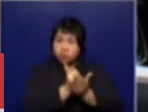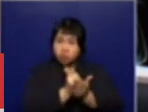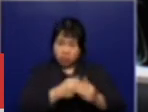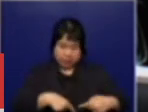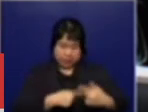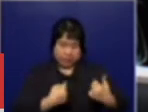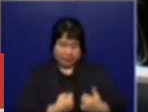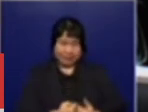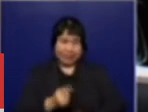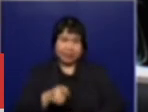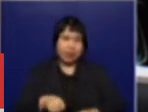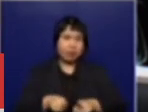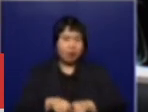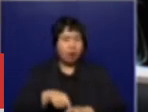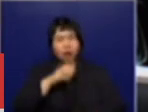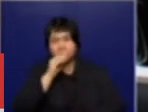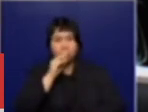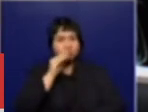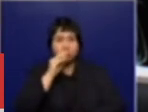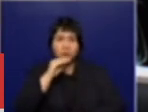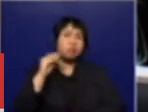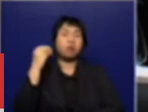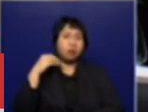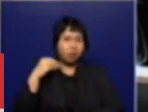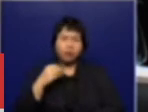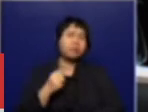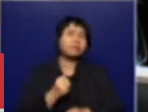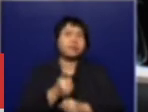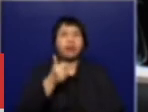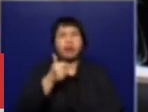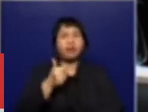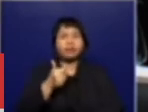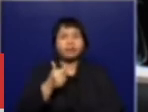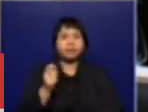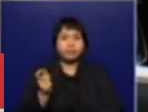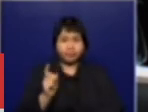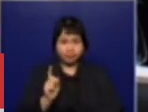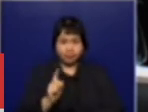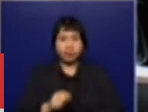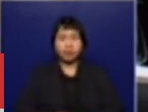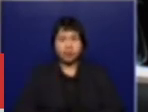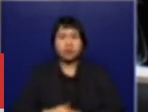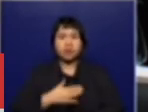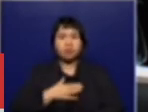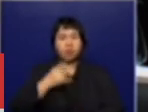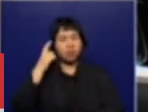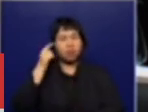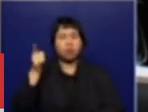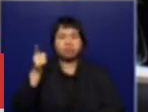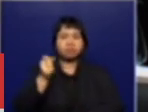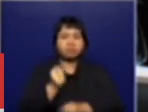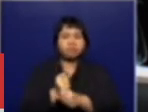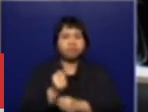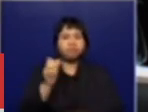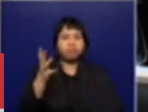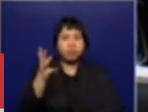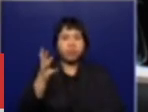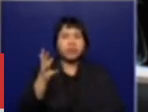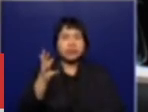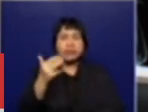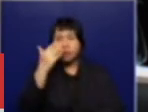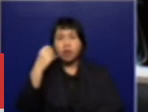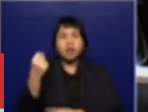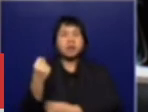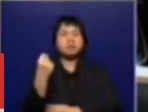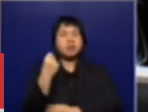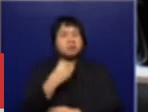ามที่ท่านได้พร่ำพูดมาตลอดทำง่ายนิดเดียวครับแต่ผมก็เชื่อว่าท่านไม่ทำครับเพราะอำนาจมันหอมห